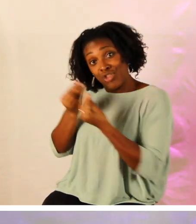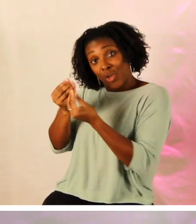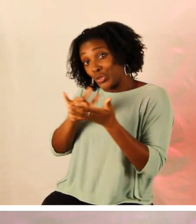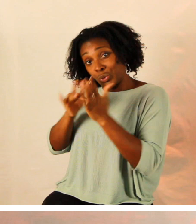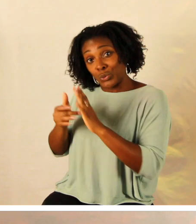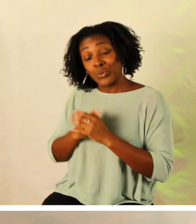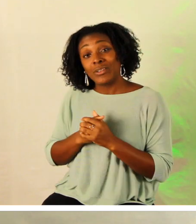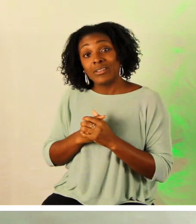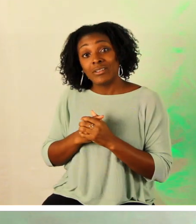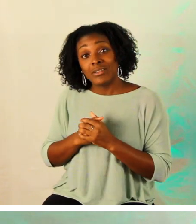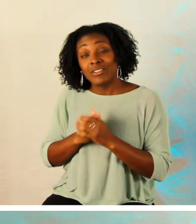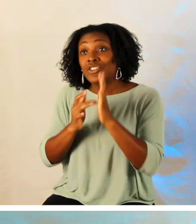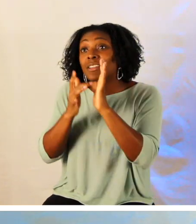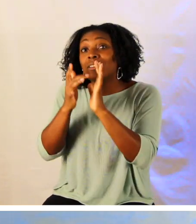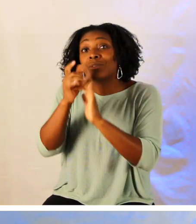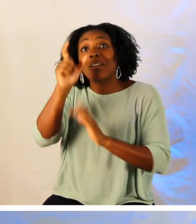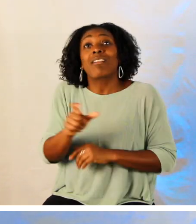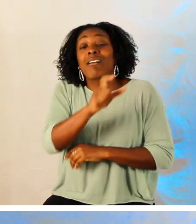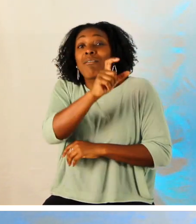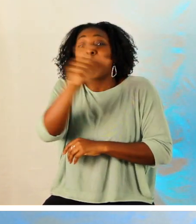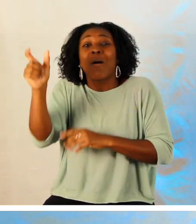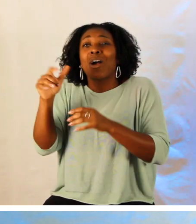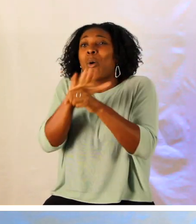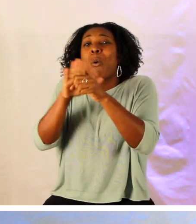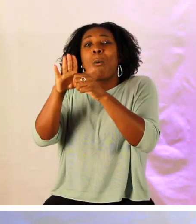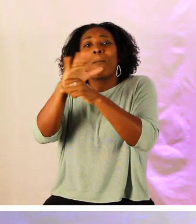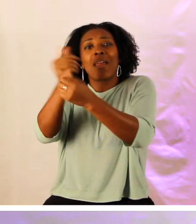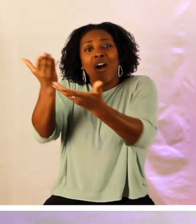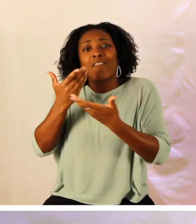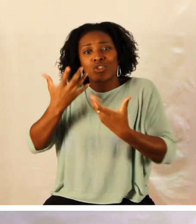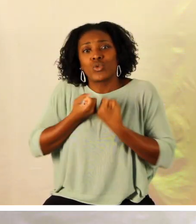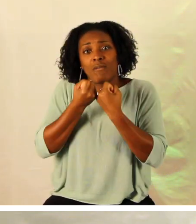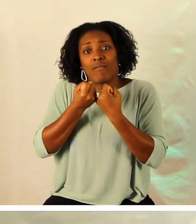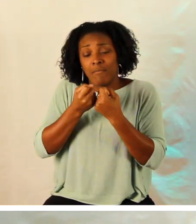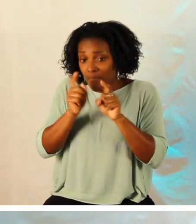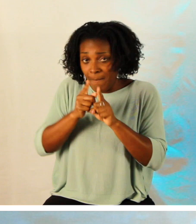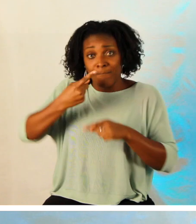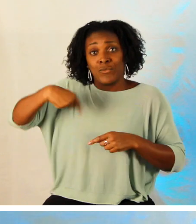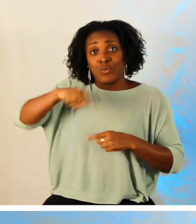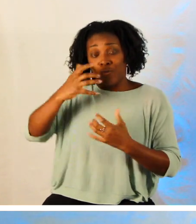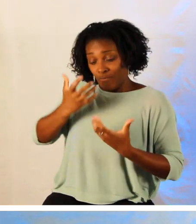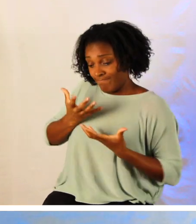Jésus s'est consacré pleinement pour nous sauver. Et il nous appelle à faire de même.